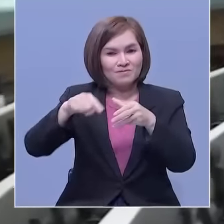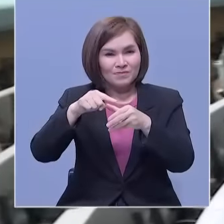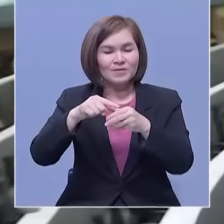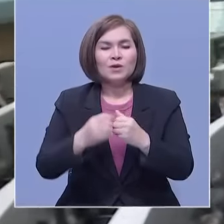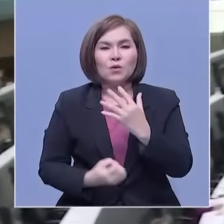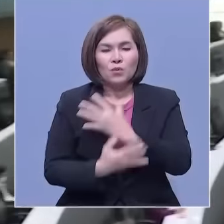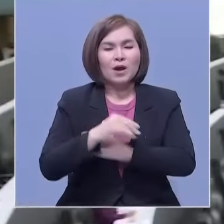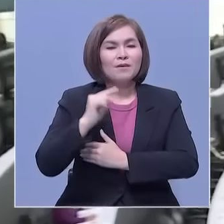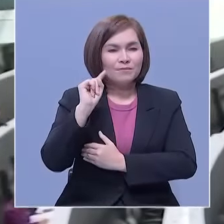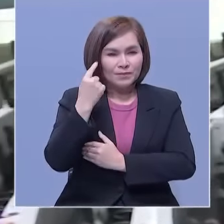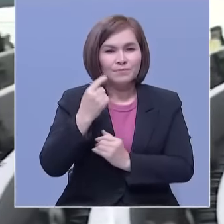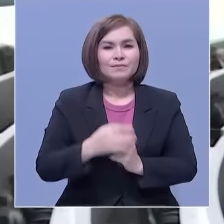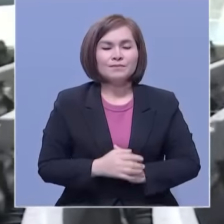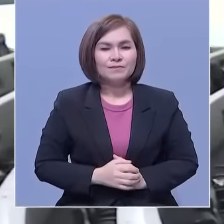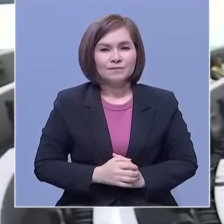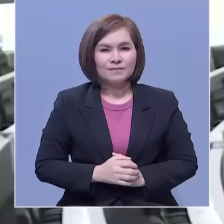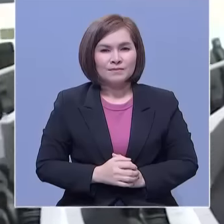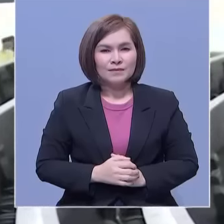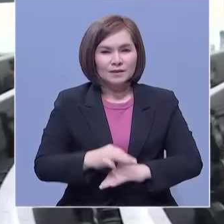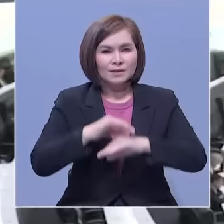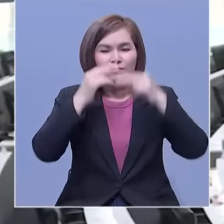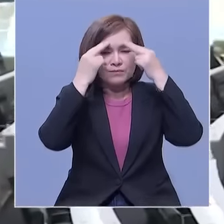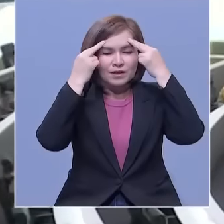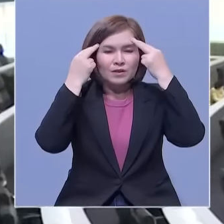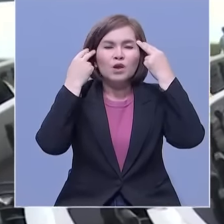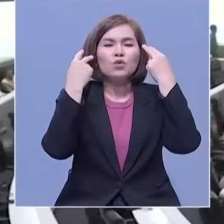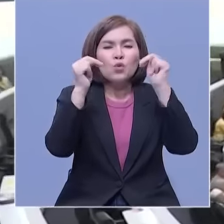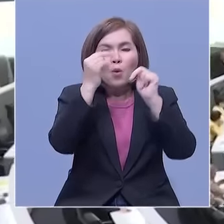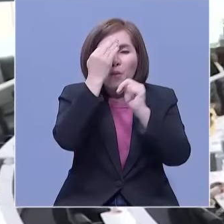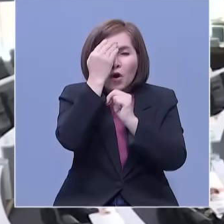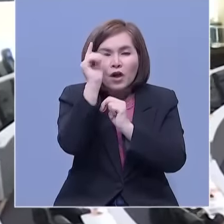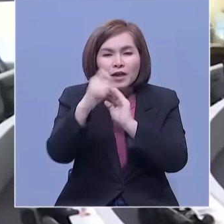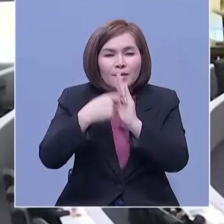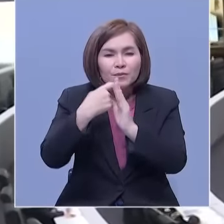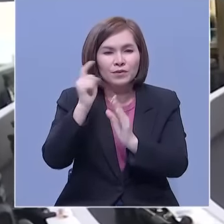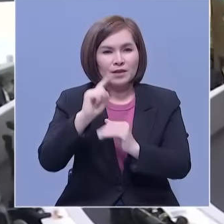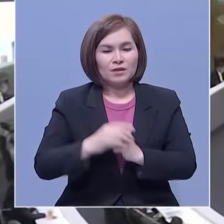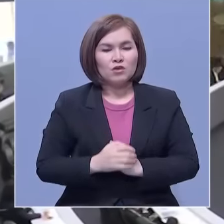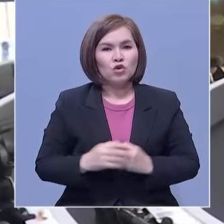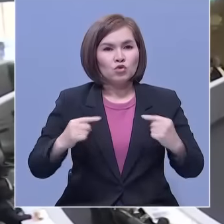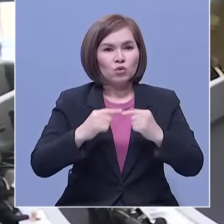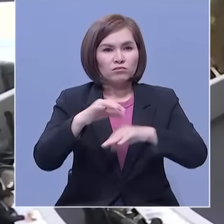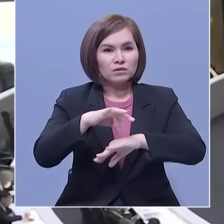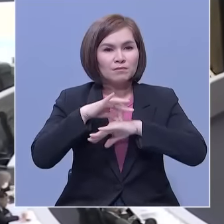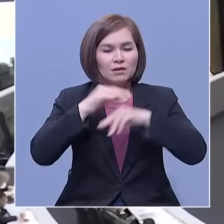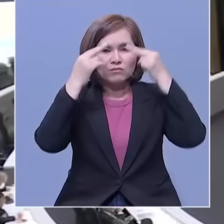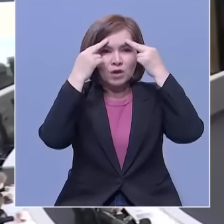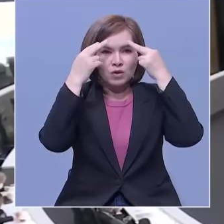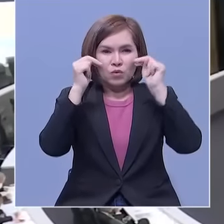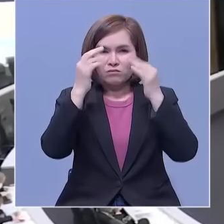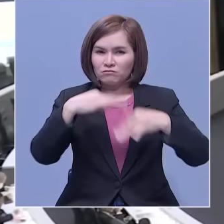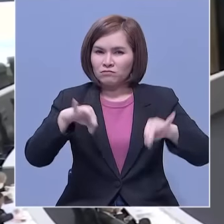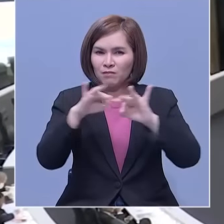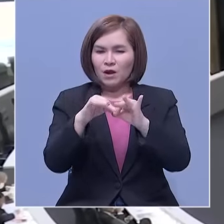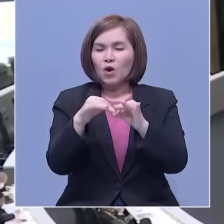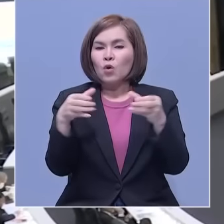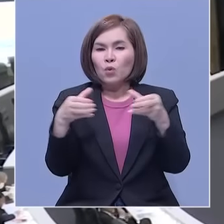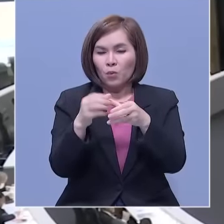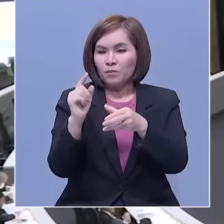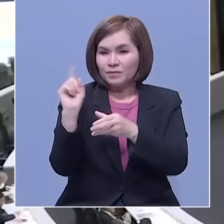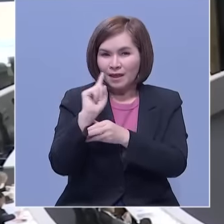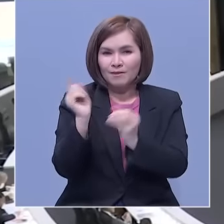ให้ราชสีห์ตัวจริงมานั่งเก้าอี้นายกแทนเพราะอย่าลืมว่าโอกาสของการเป็นนายกอยู่ที่ใครรวมเสียงได้